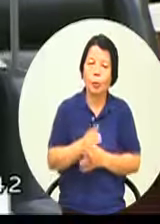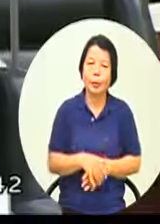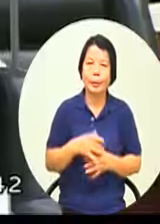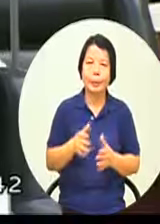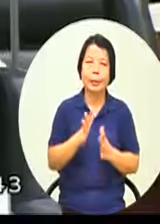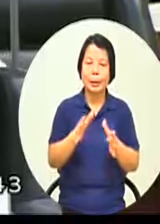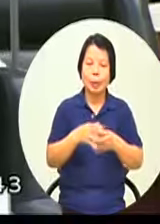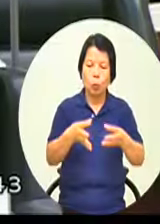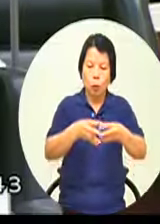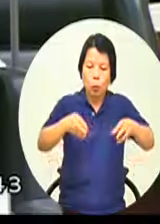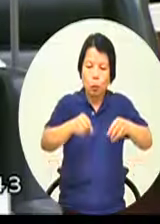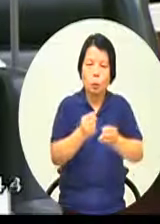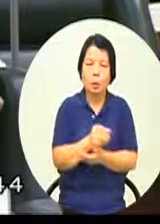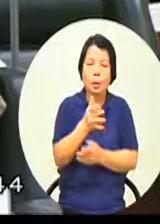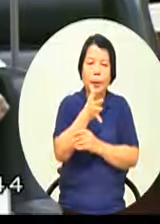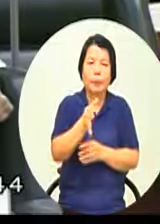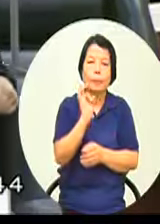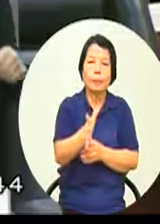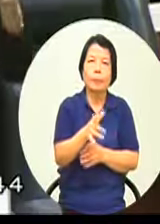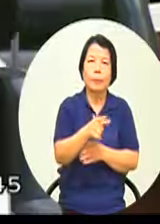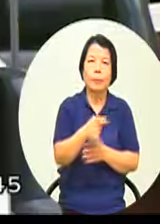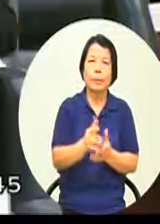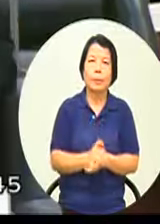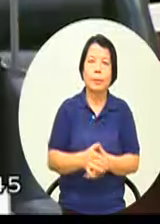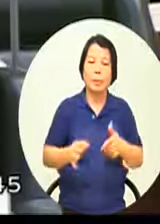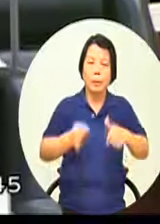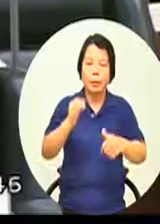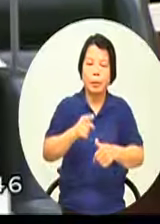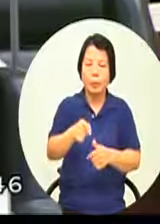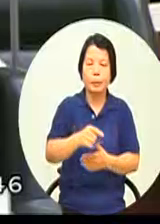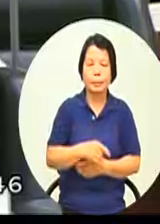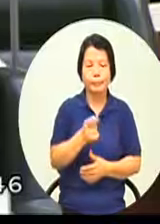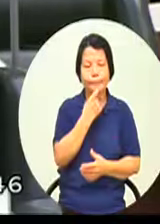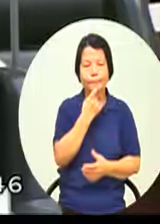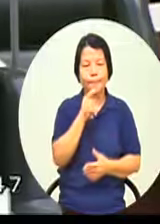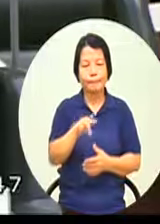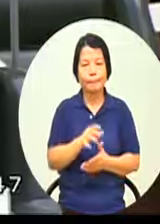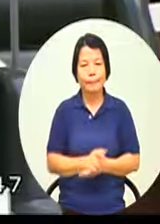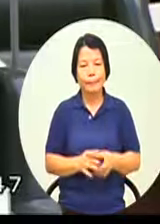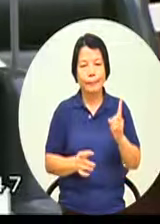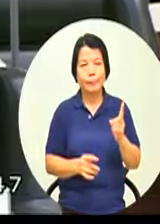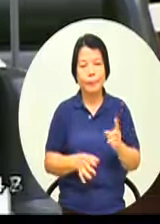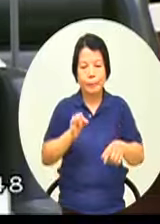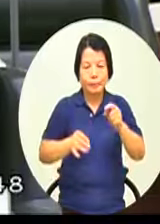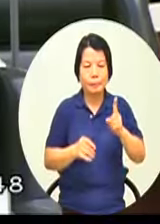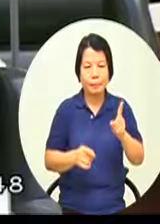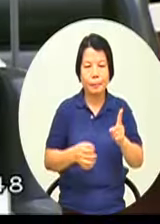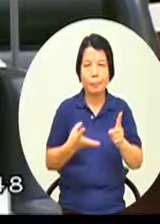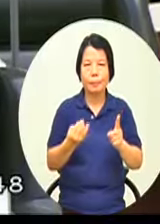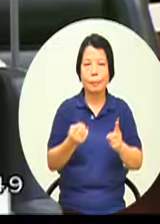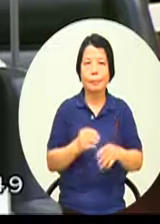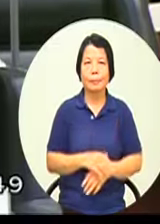啊，伊问伊讲偌济？伊甲我讲一斤哦，局长，搁予你摇一遍，你摇即马差不多偌济？